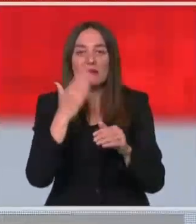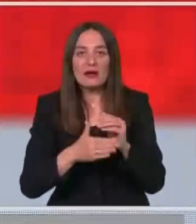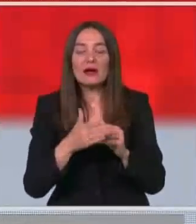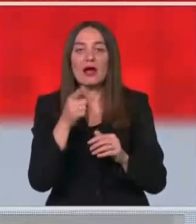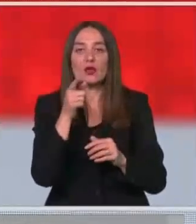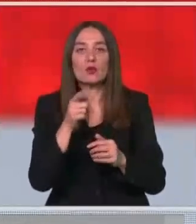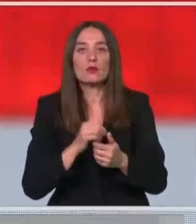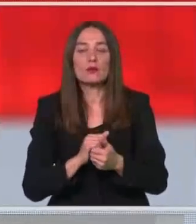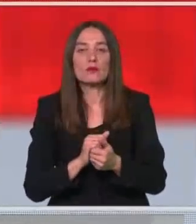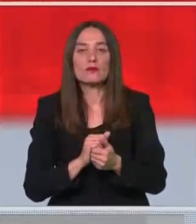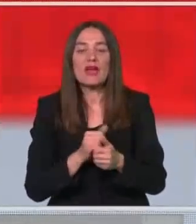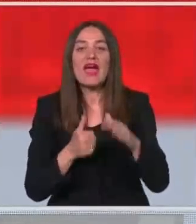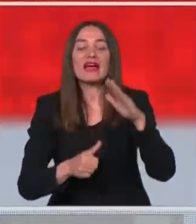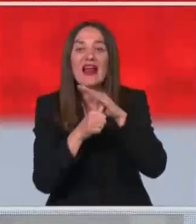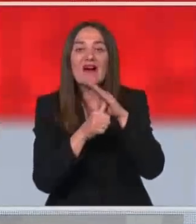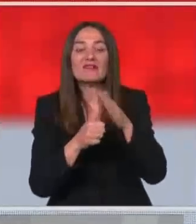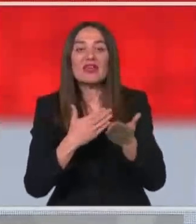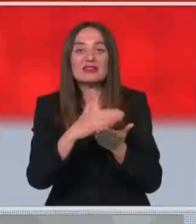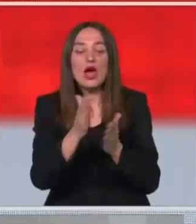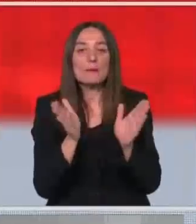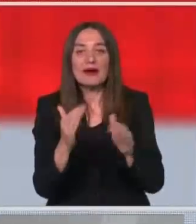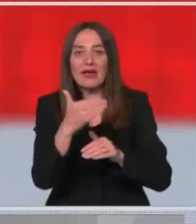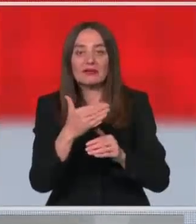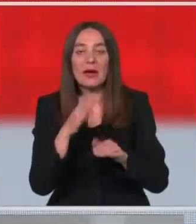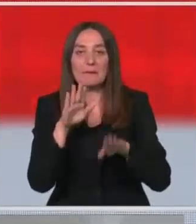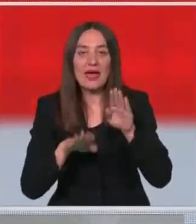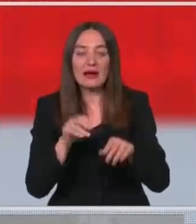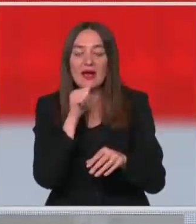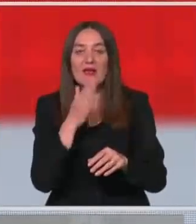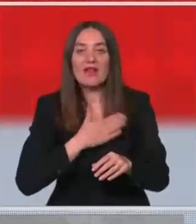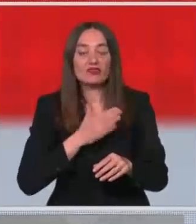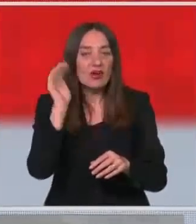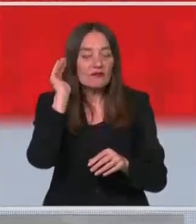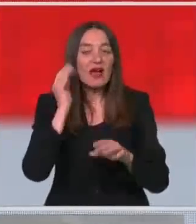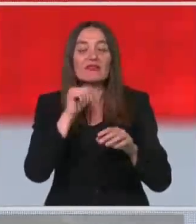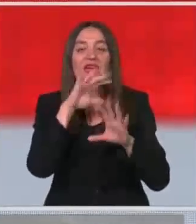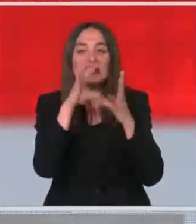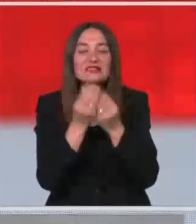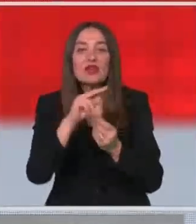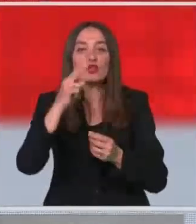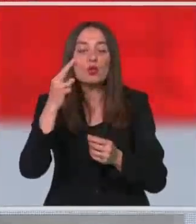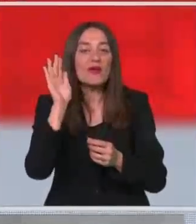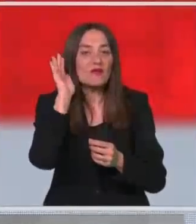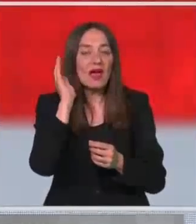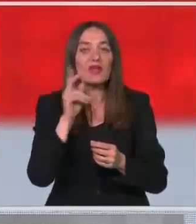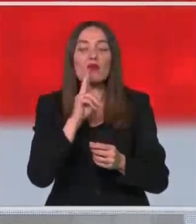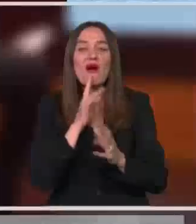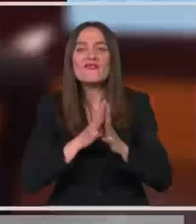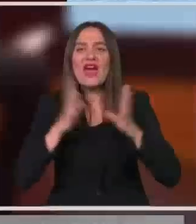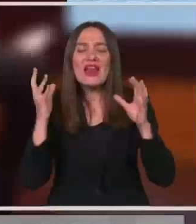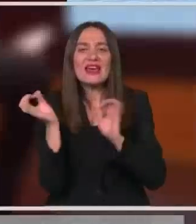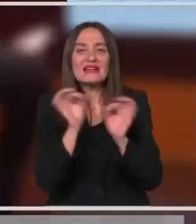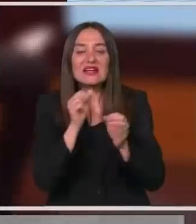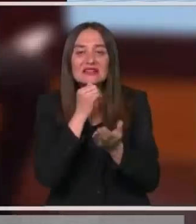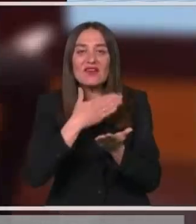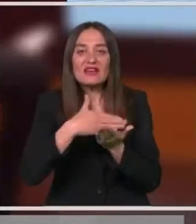krajeva glavni deo paketa mera, rekao bih, i naše vlade i svih drugih vlada koji ogromna sredstva i ogromni